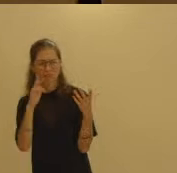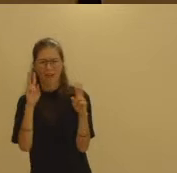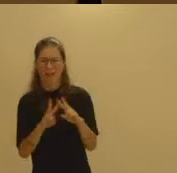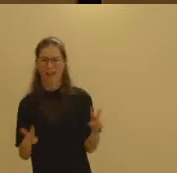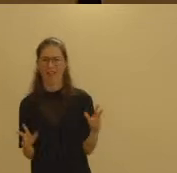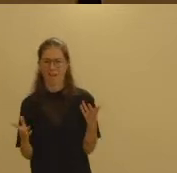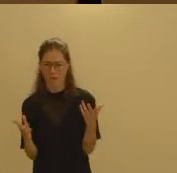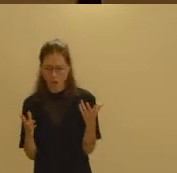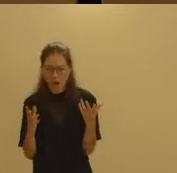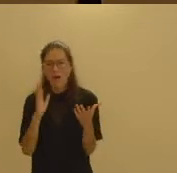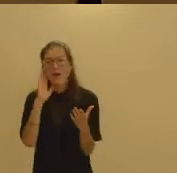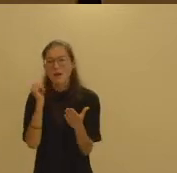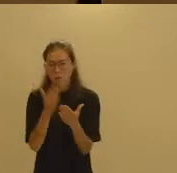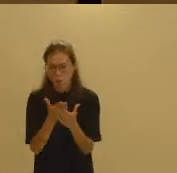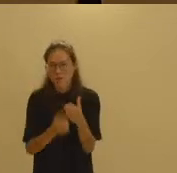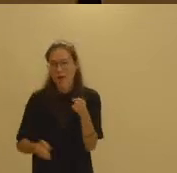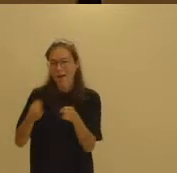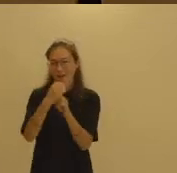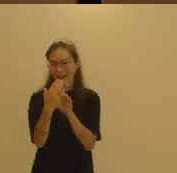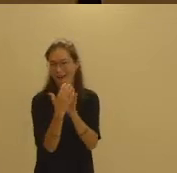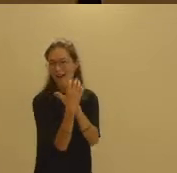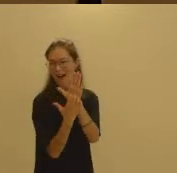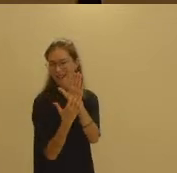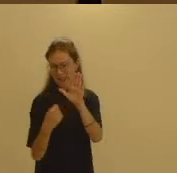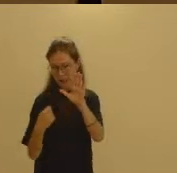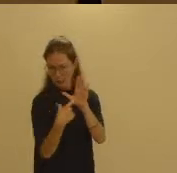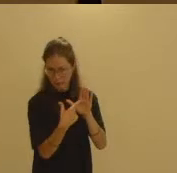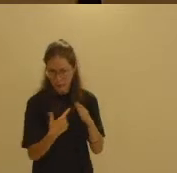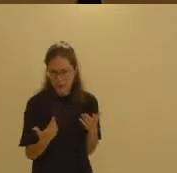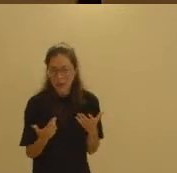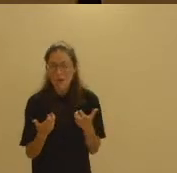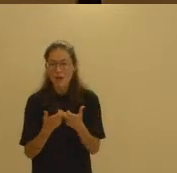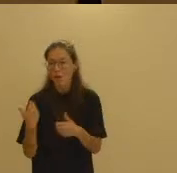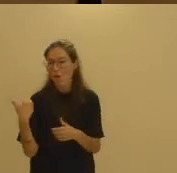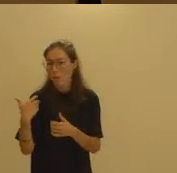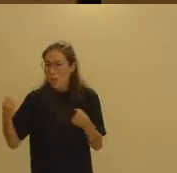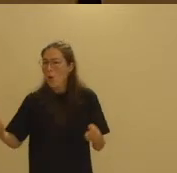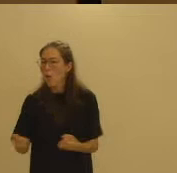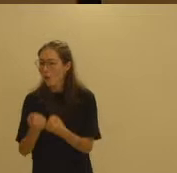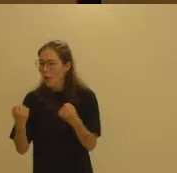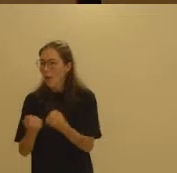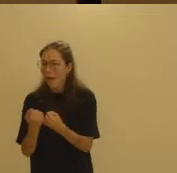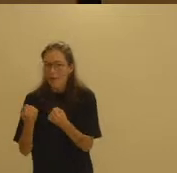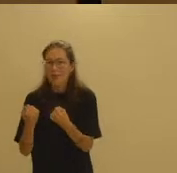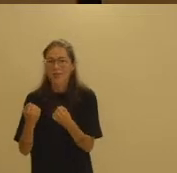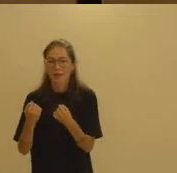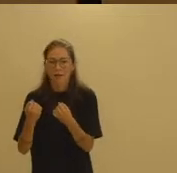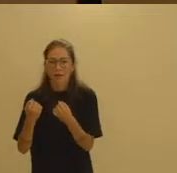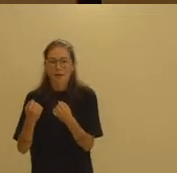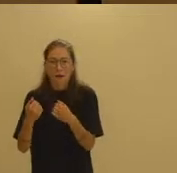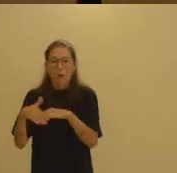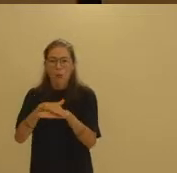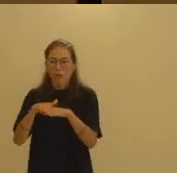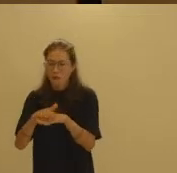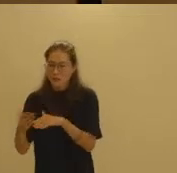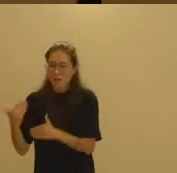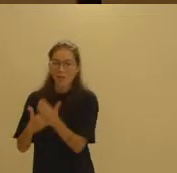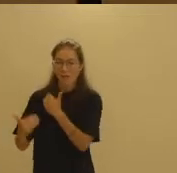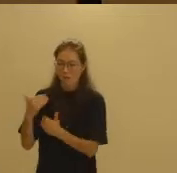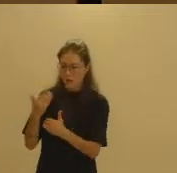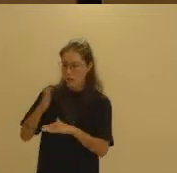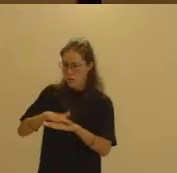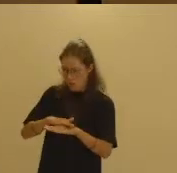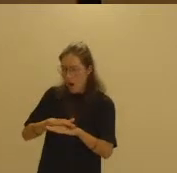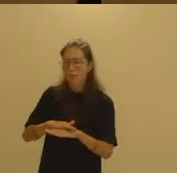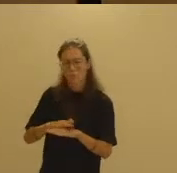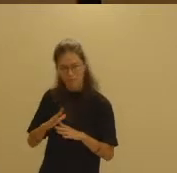qui nous ont sollicité, qui vous ont sollicité pendant la campagne électorale. Donc là, on répond pleinement aux demandes qui ont été faites et en